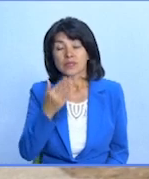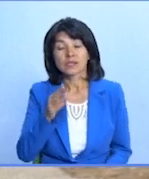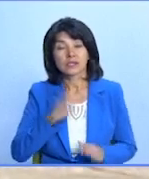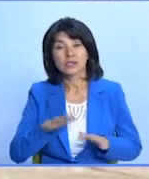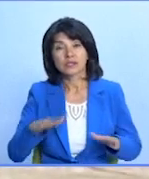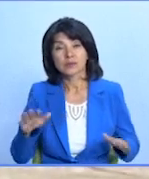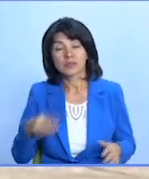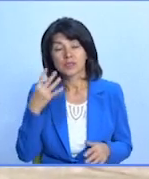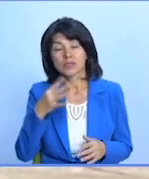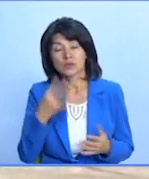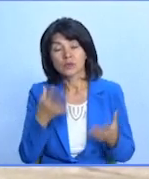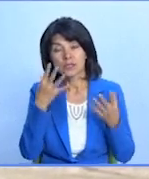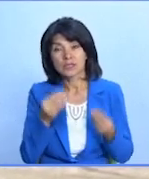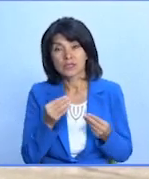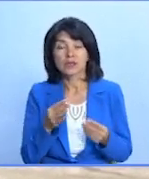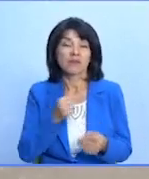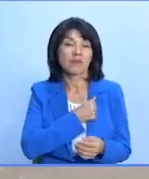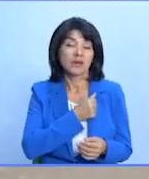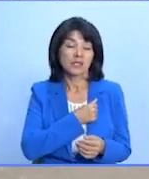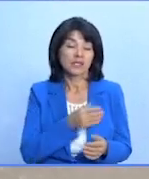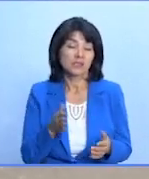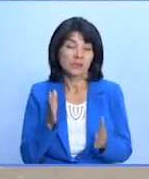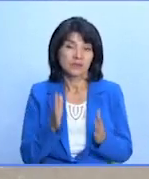40 дней адаптировались к военные дисциплине